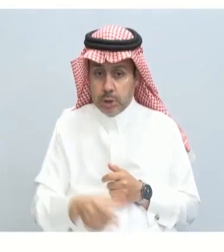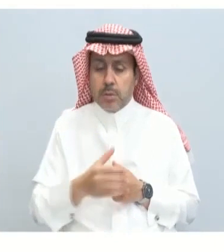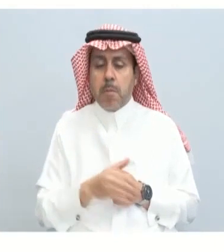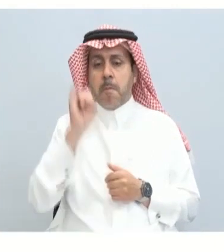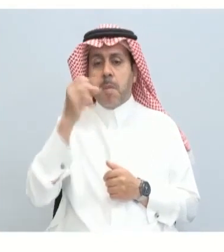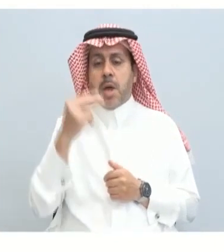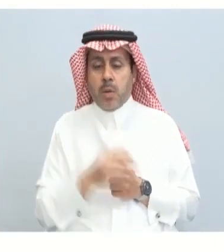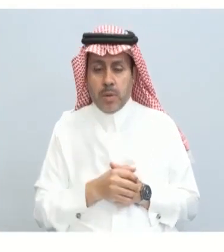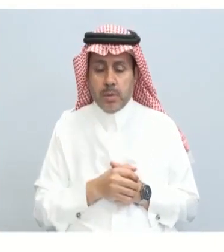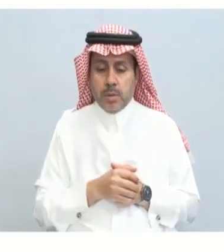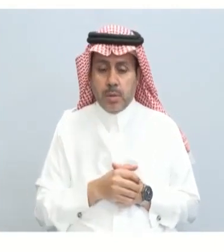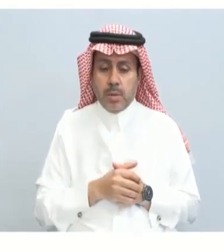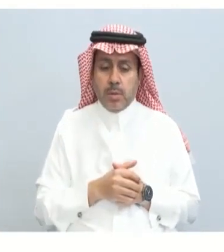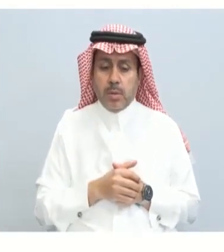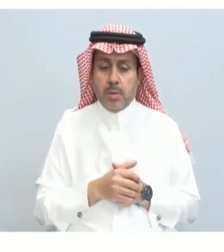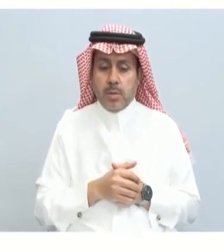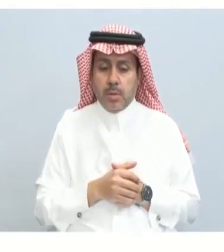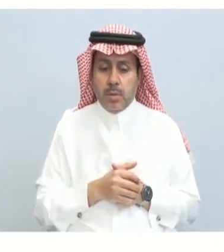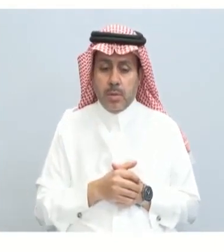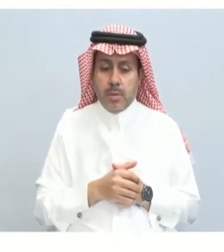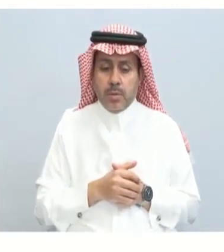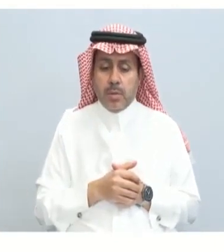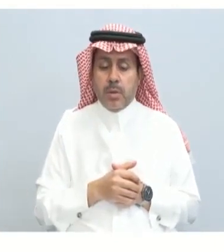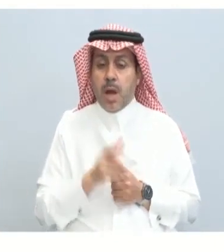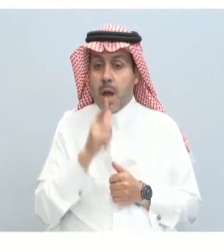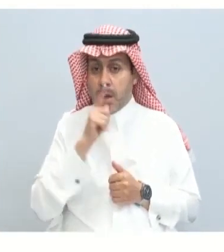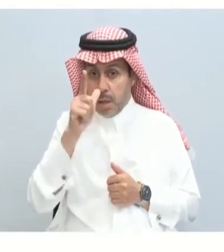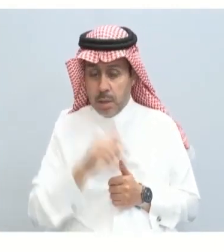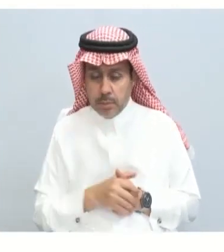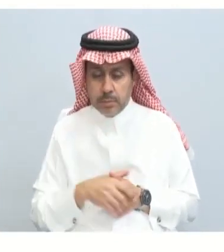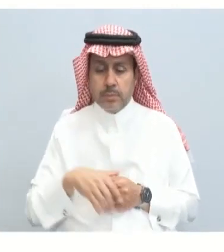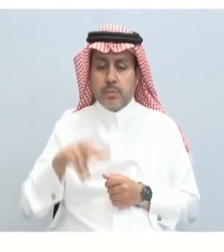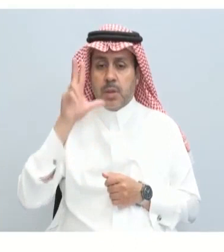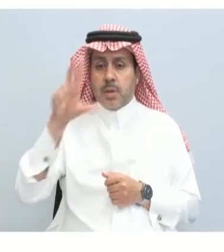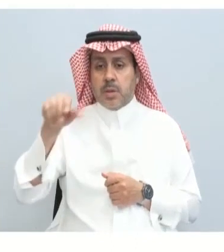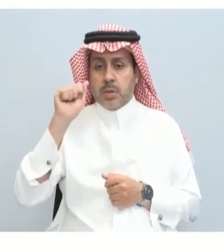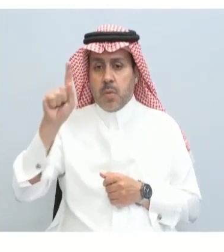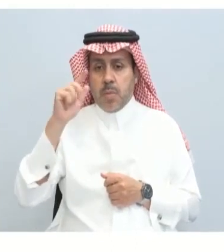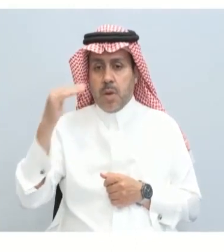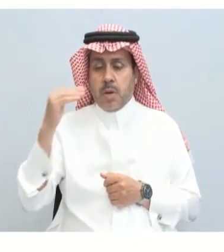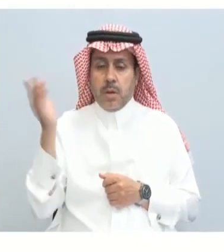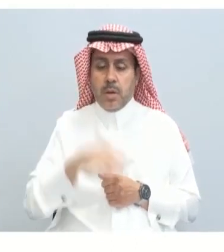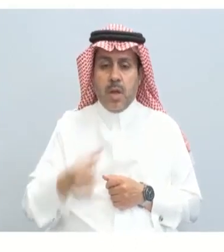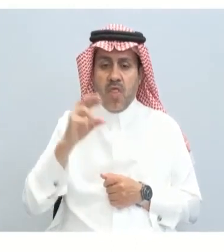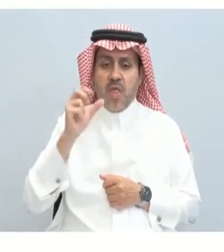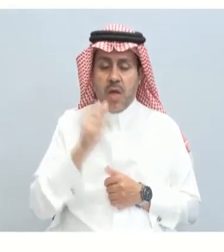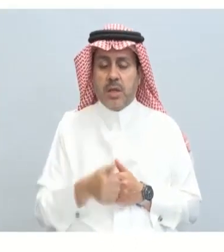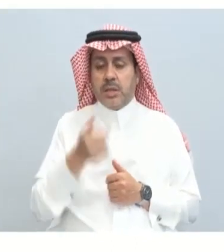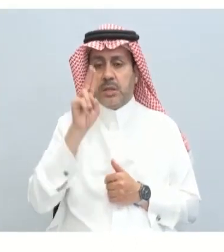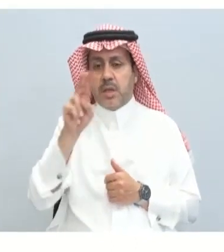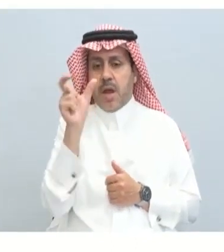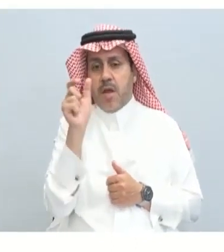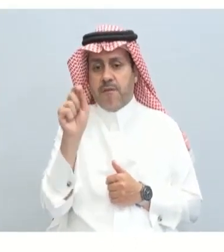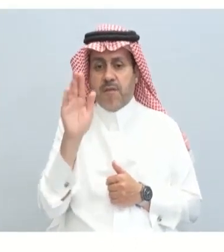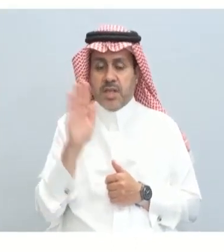الكتاب العزيز قوله تعالى والصبح والصبح اذا تنفس والصبح اذا تنفس فالاستعاره في كلمه تنفس